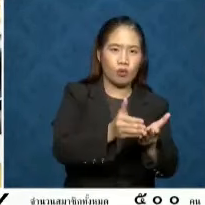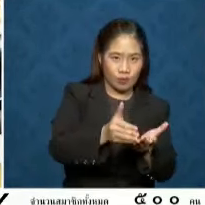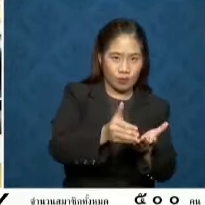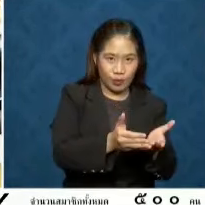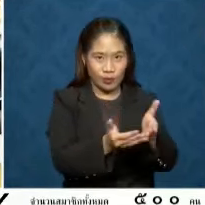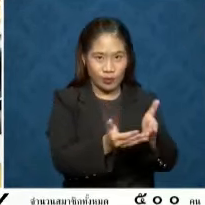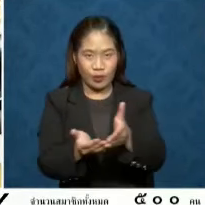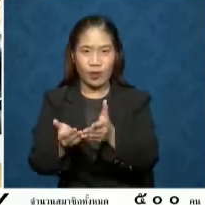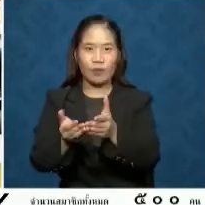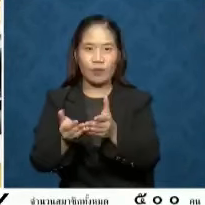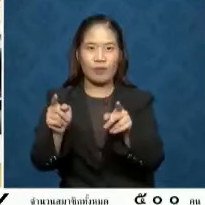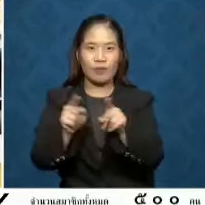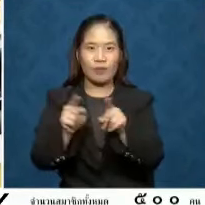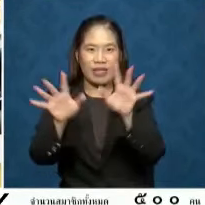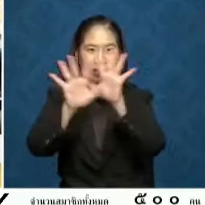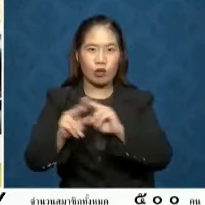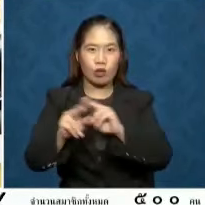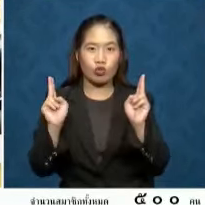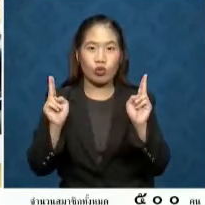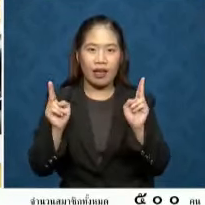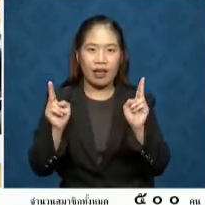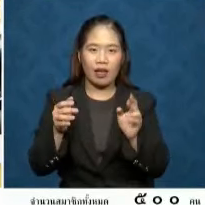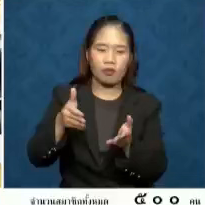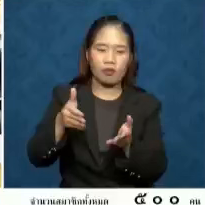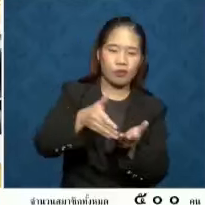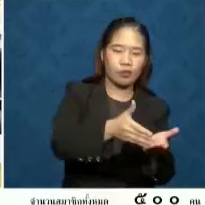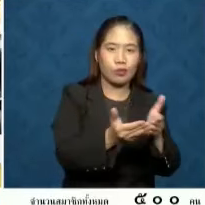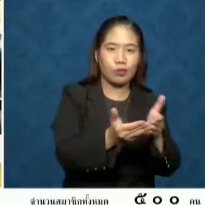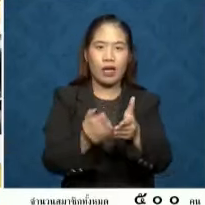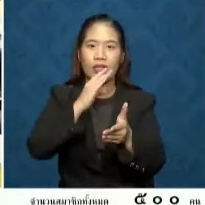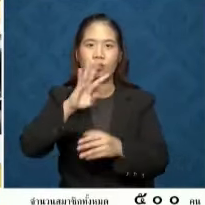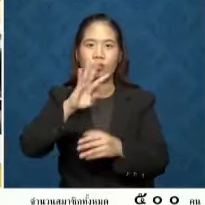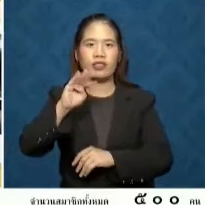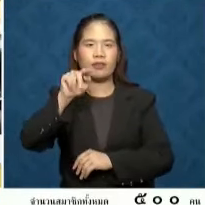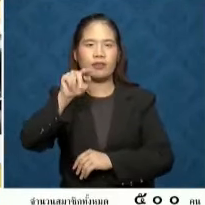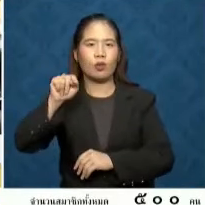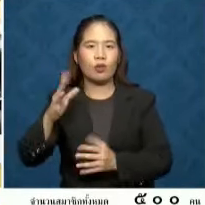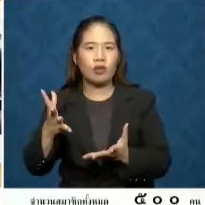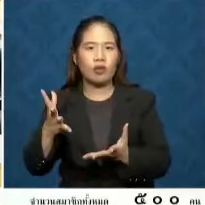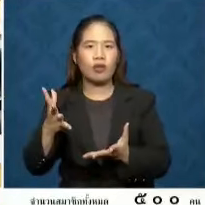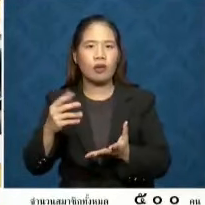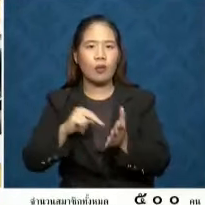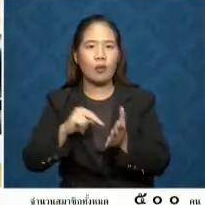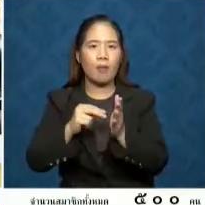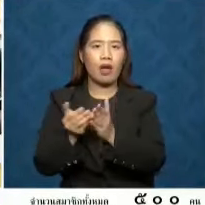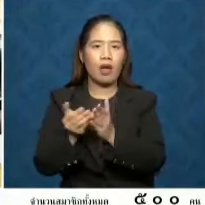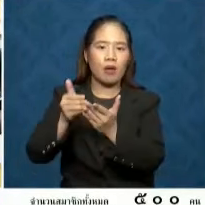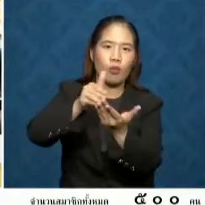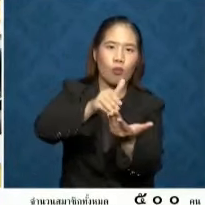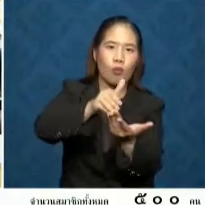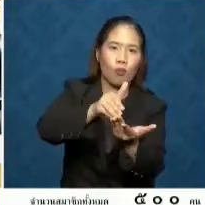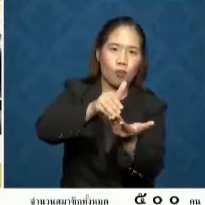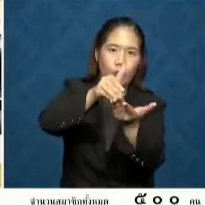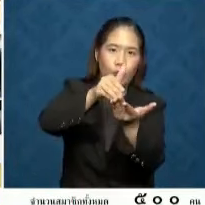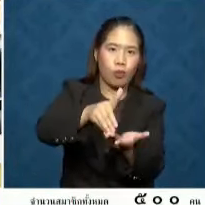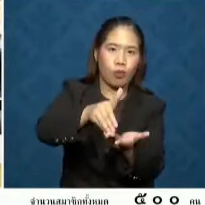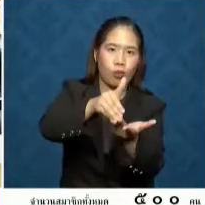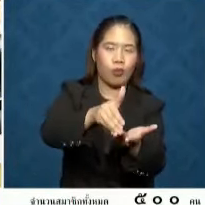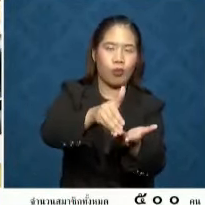ชาติครับเหมือนตุ๊กตาล้มลุกเมื่อไหร่ที่มันเอียงไปเกิน40องศามันจะไม่กลับเป็นตุ๊กตาล้มลุกแล้วมันจะคาอยู่อย่างนั้น